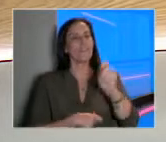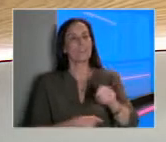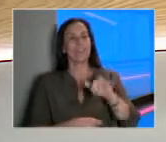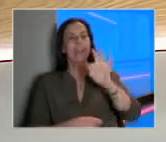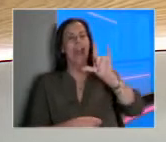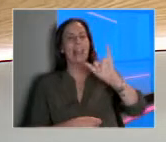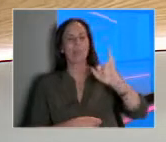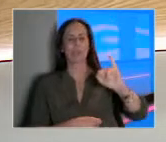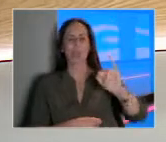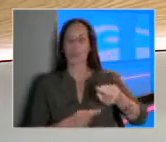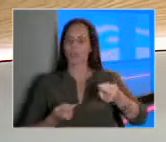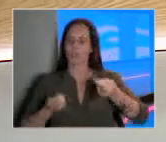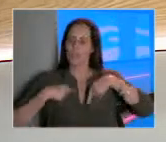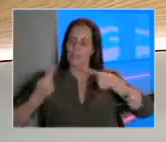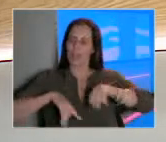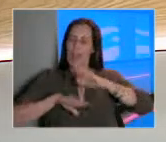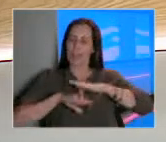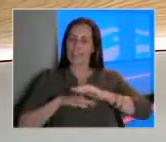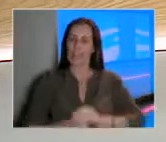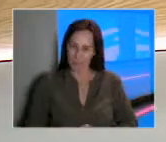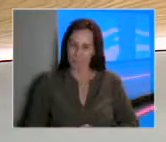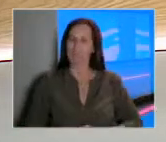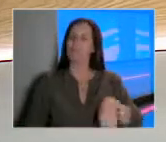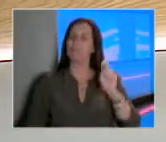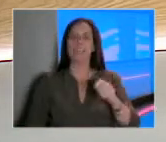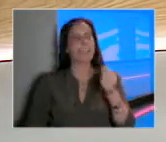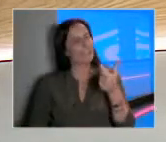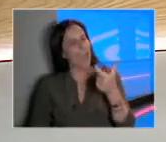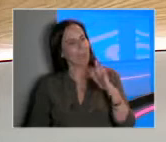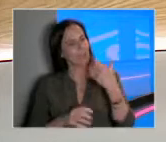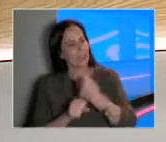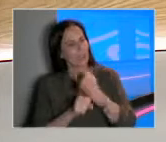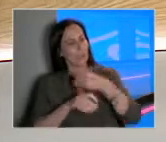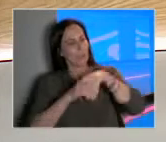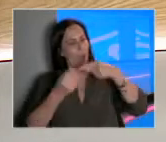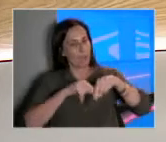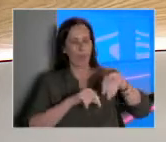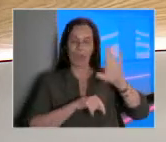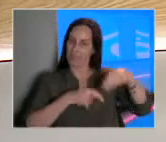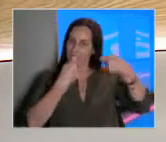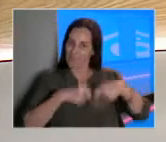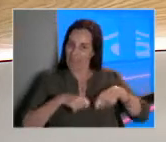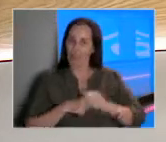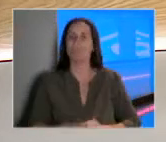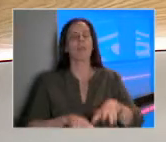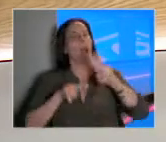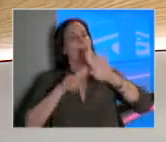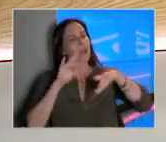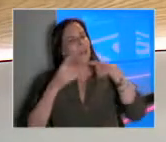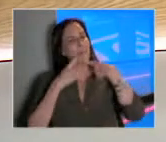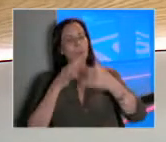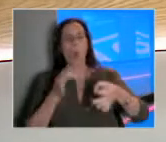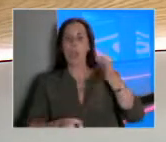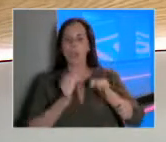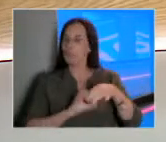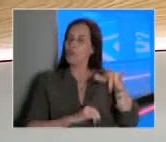טלי פלוסקוב, יושבת ראש ועדת האתיקה בעתיד אותו של הכנסת, קצת על הנעשה בוועדות, בהן היא חברה. בהמשך נשוחח עם עורך